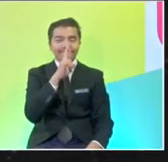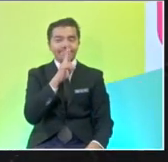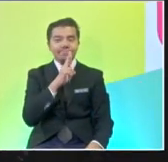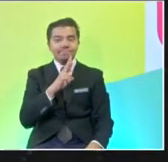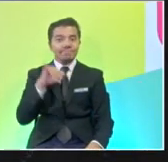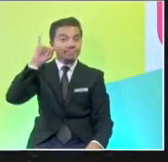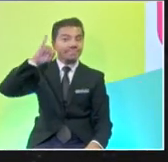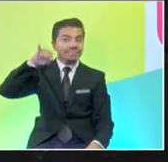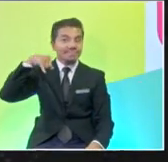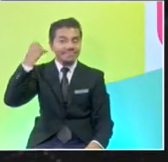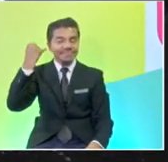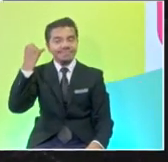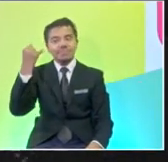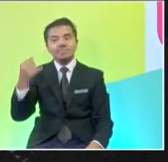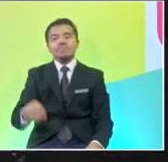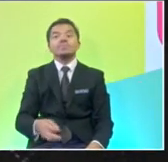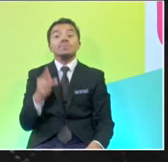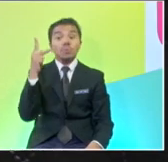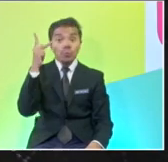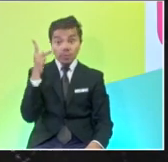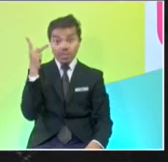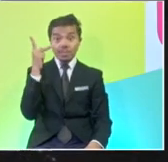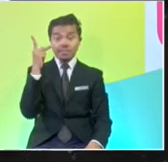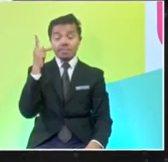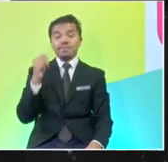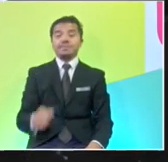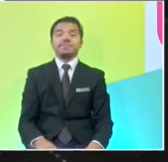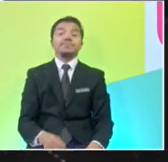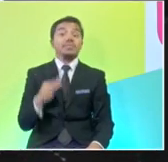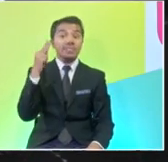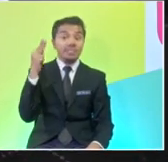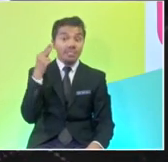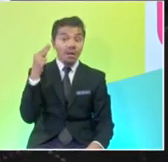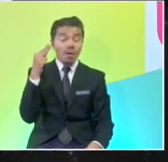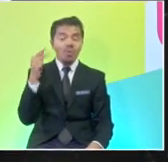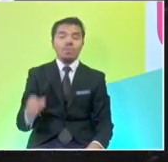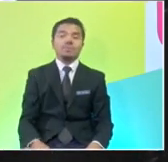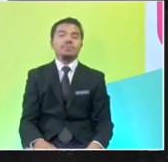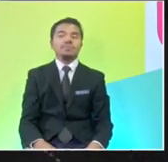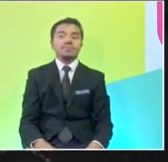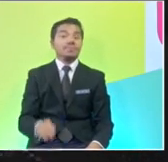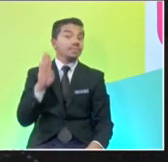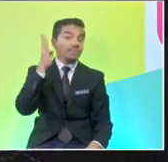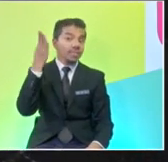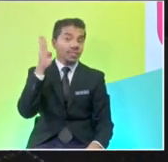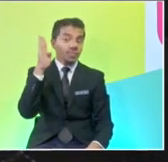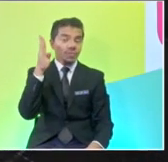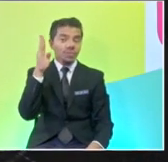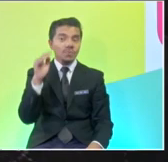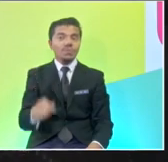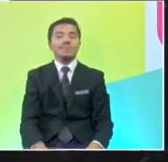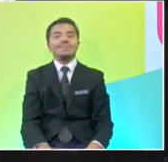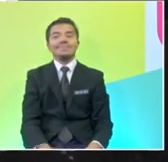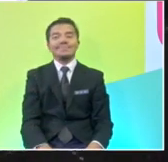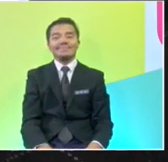jingle kuning betul hijau betul biru sangat